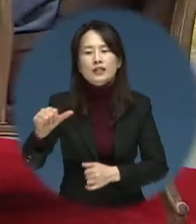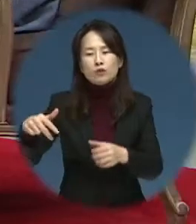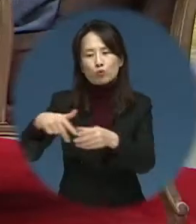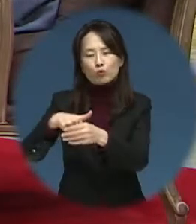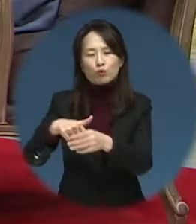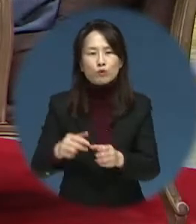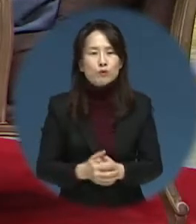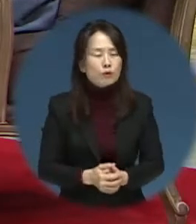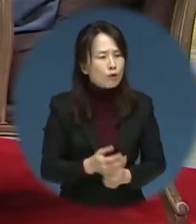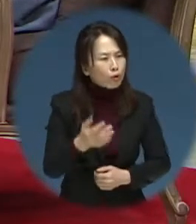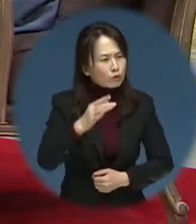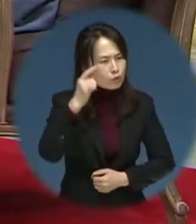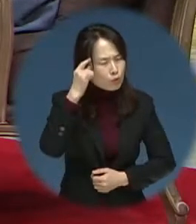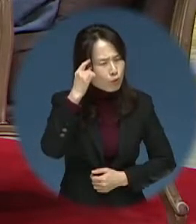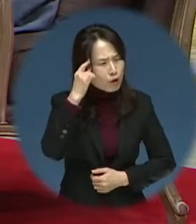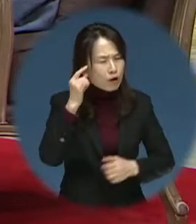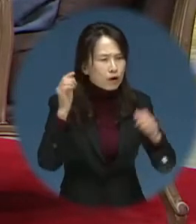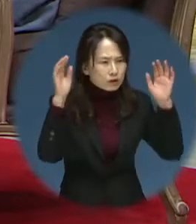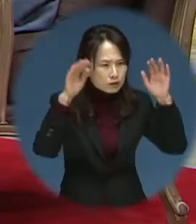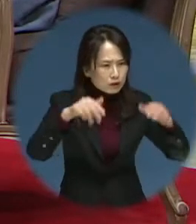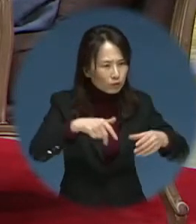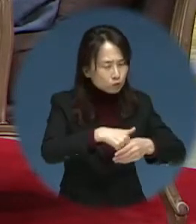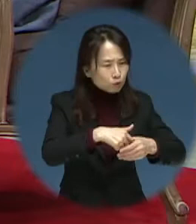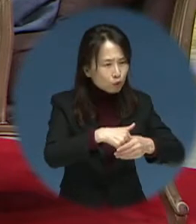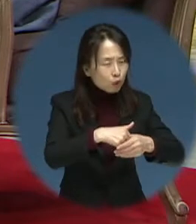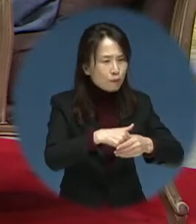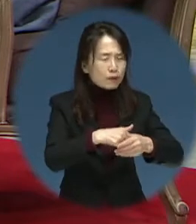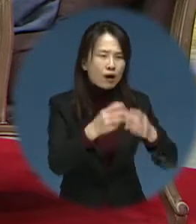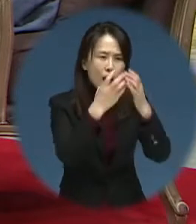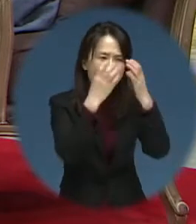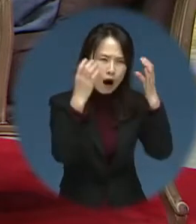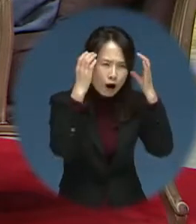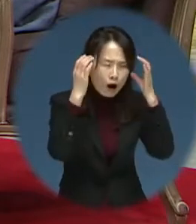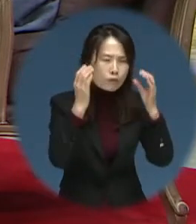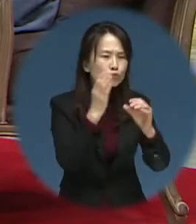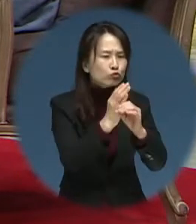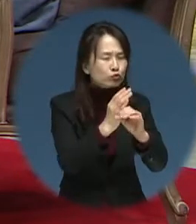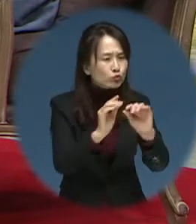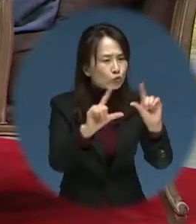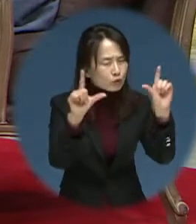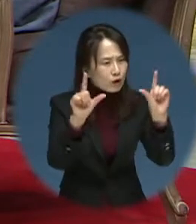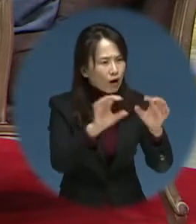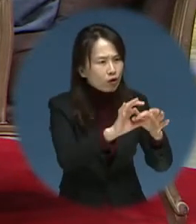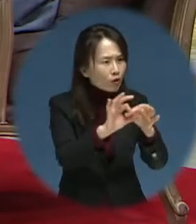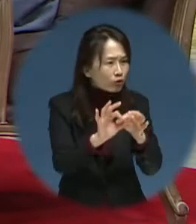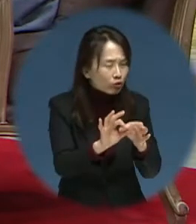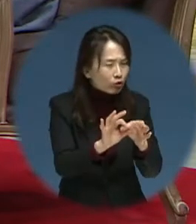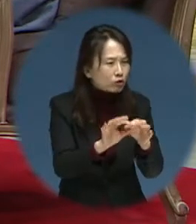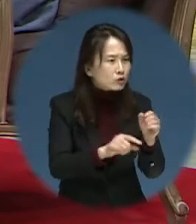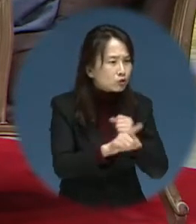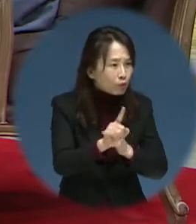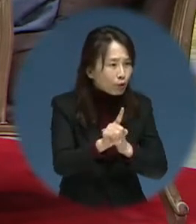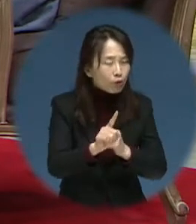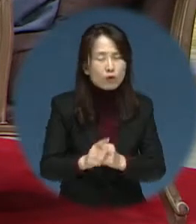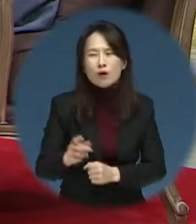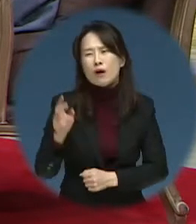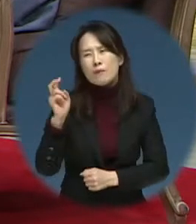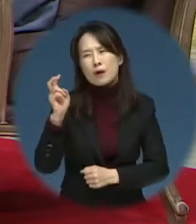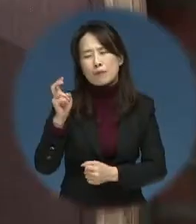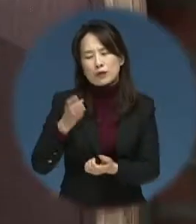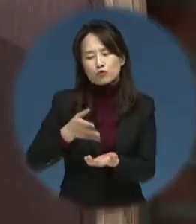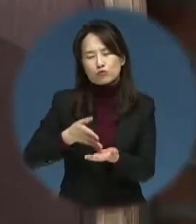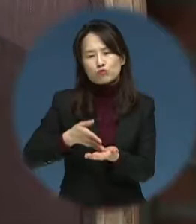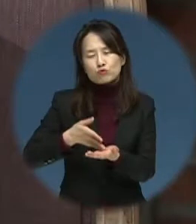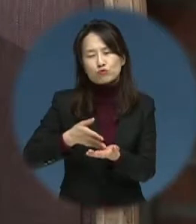왜 우리는 이슬람 하면 아랍, 중동 이렇게 바로 연결이 되죠? 아무래도 뉴스가 다 그렇죠. 거기서 나오고 그렇죠. 뭐